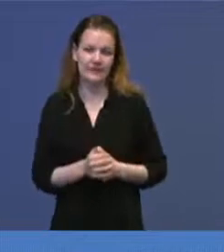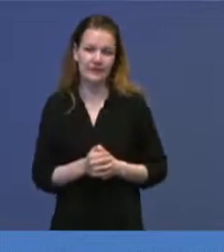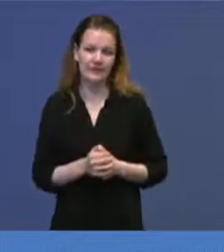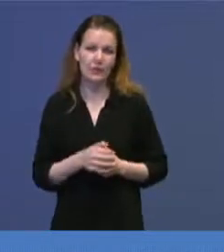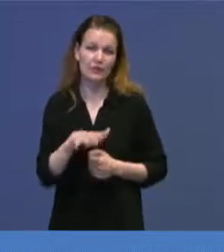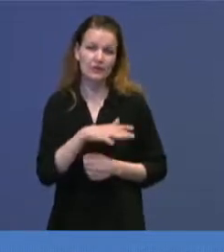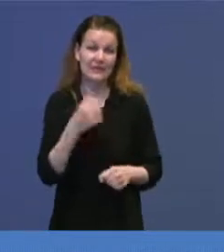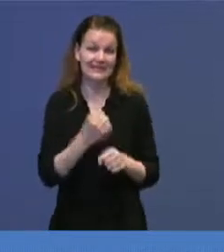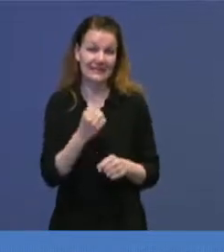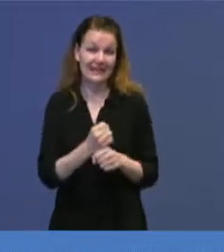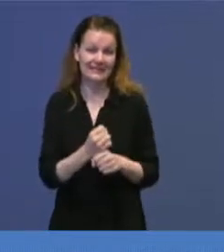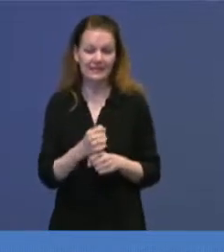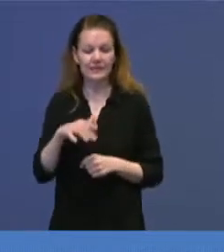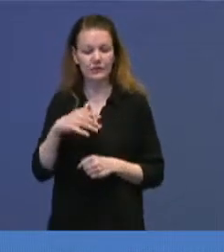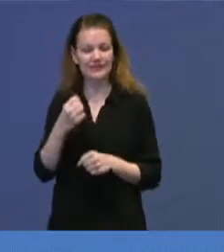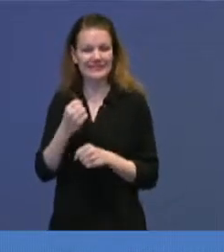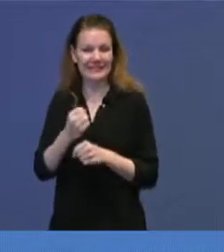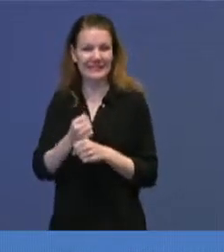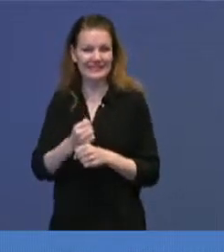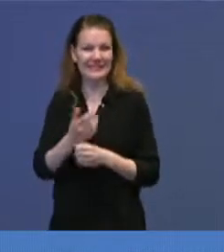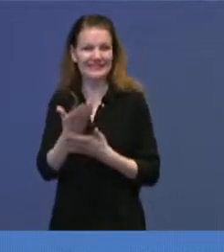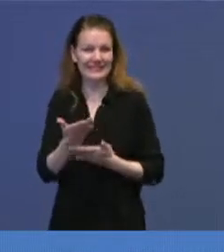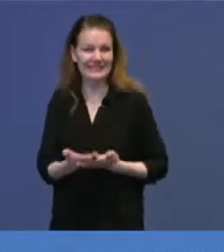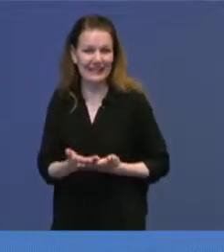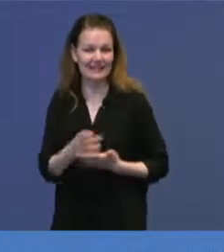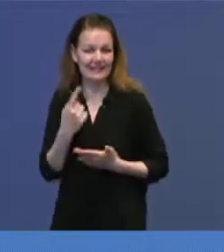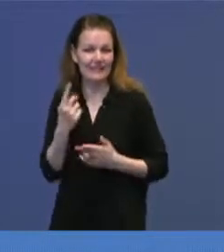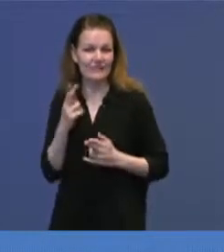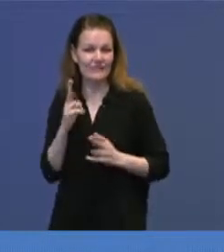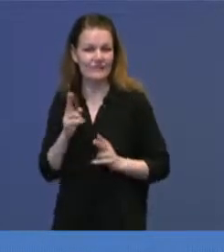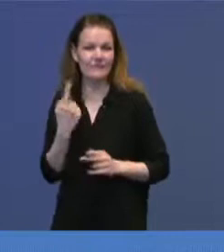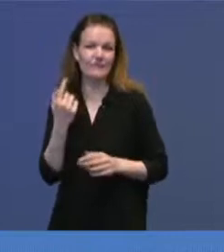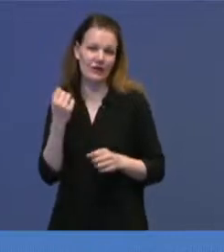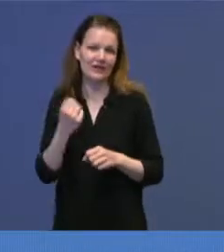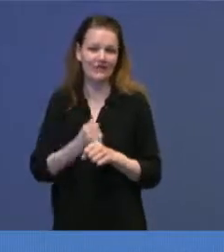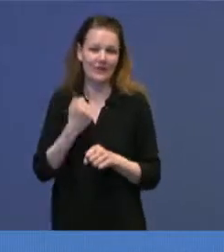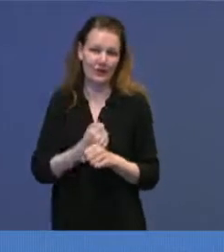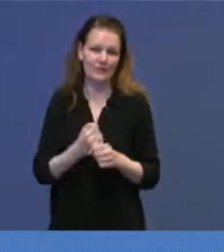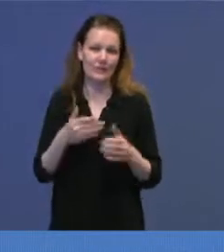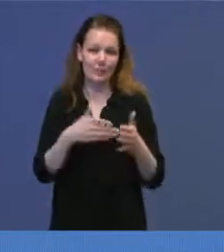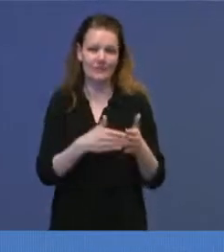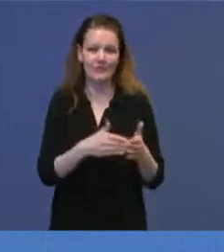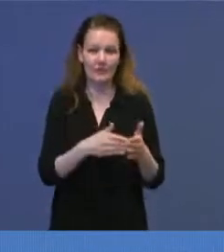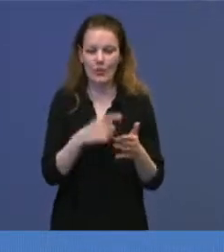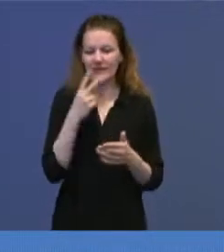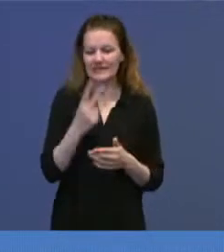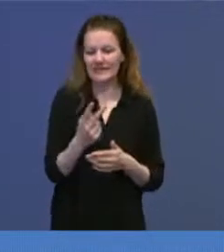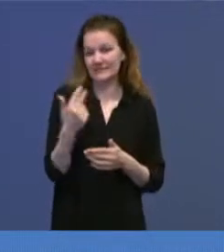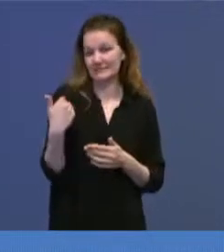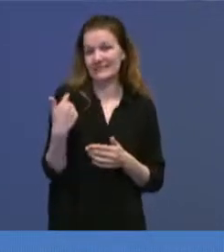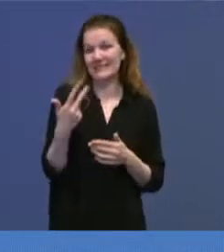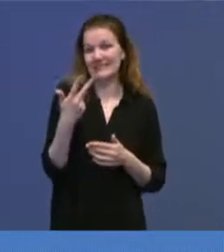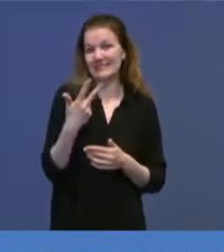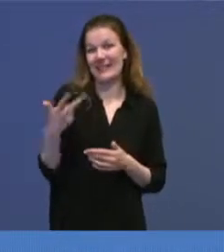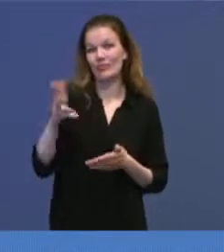vår sikkerhetstjeneste mot digitale angrep. De siste tre årene så har NSM sett en tredobling i